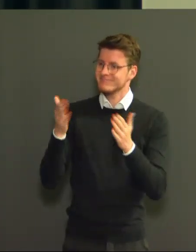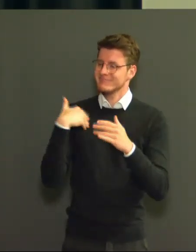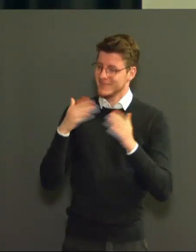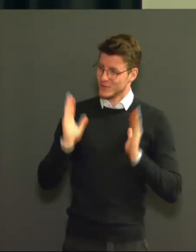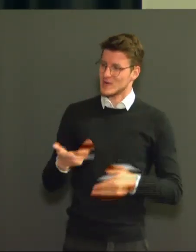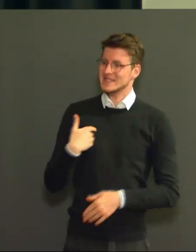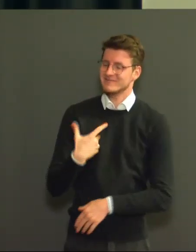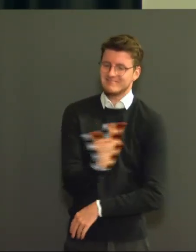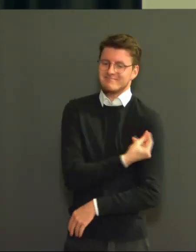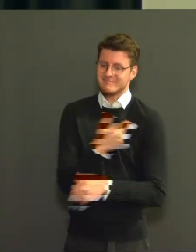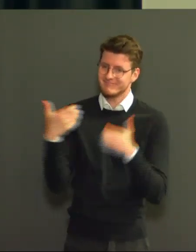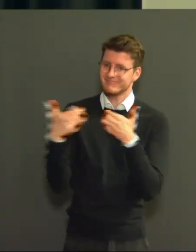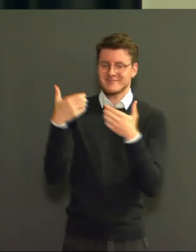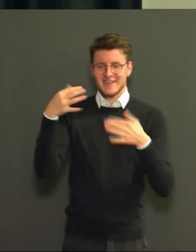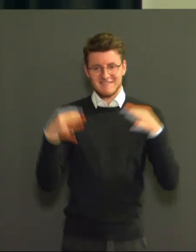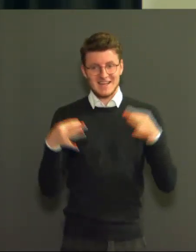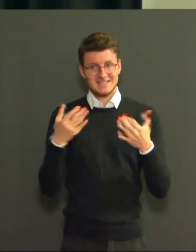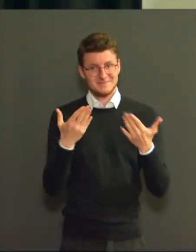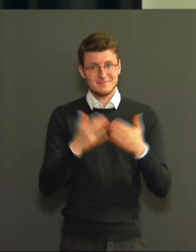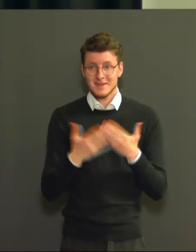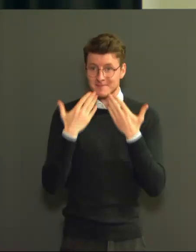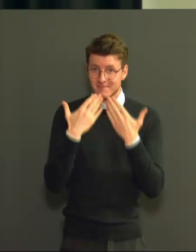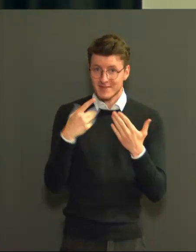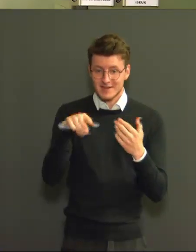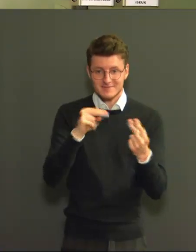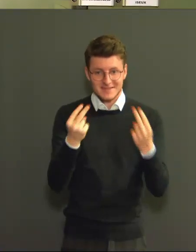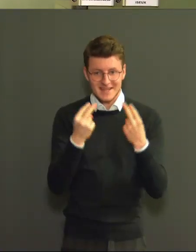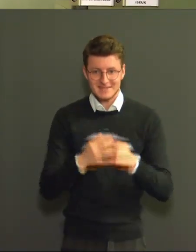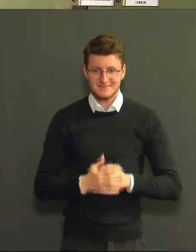vieren. Ik dank u voor uw aandacht.